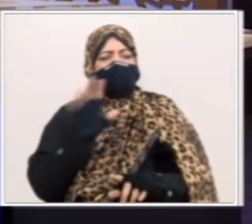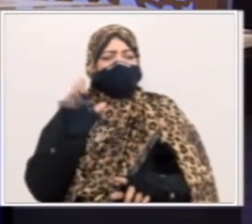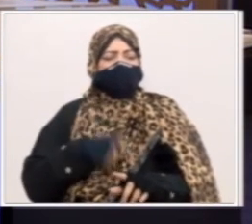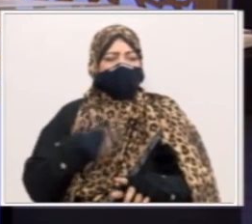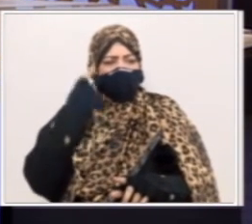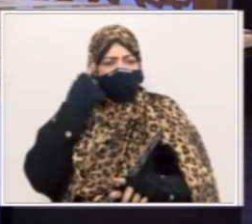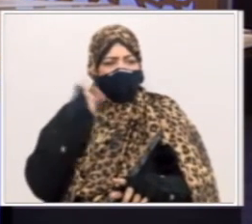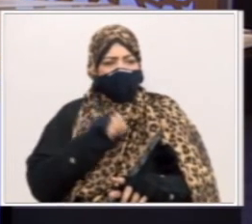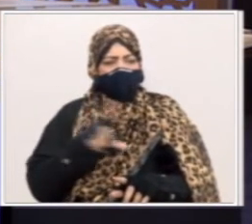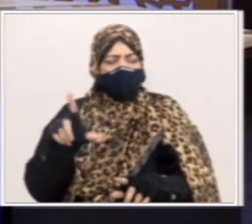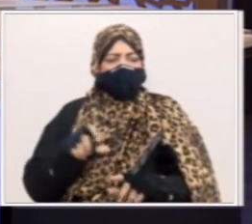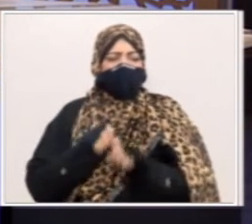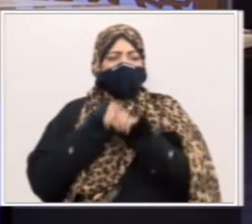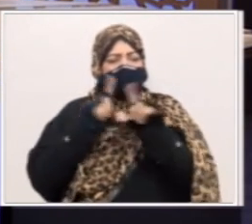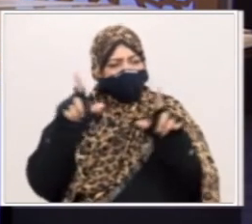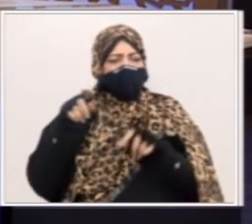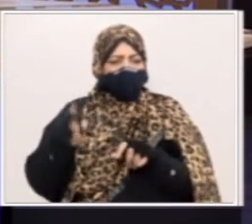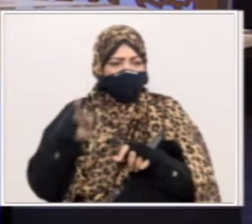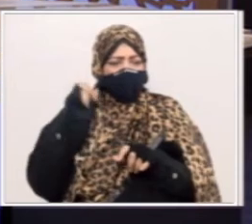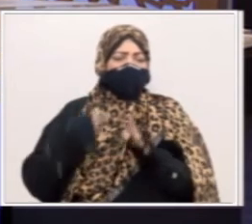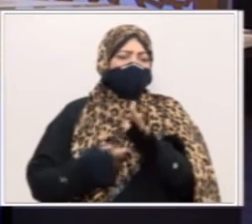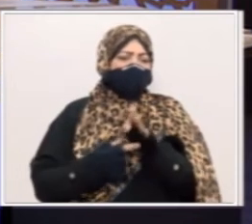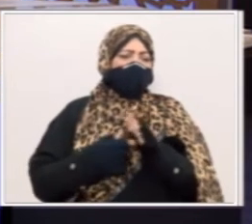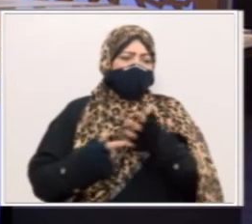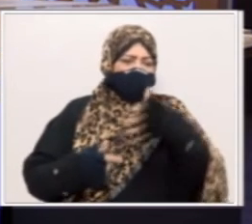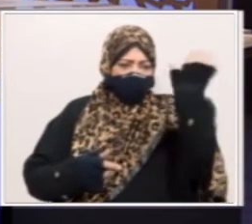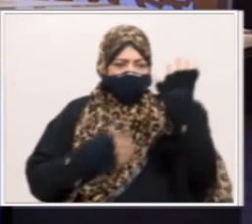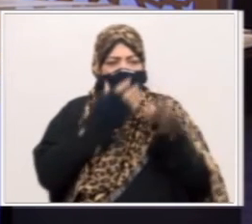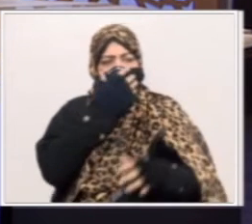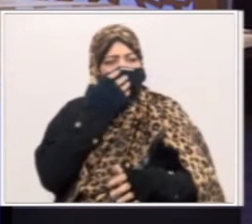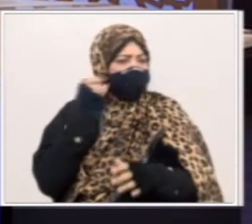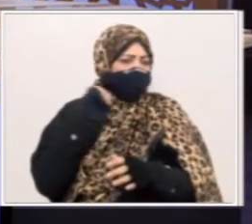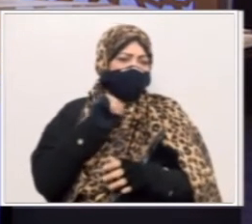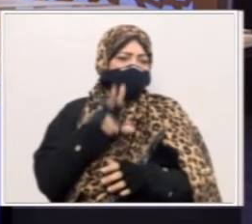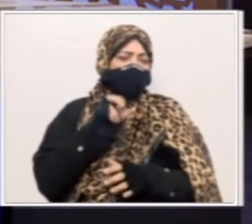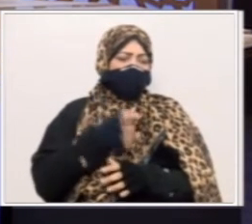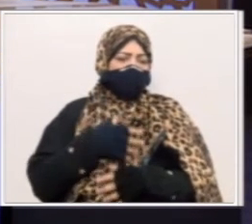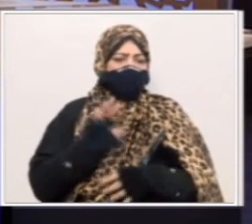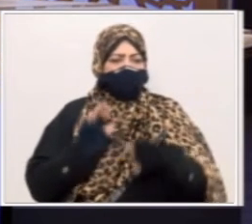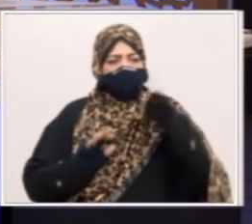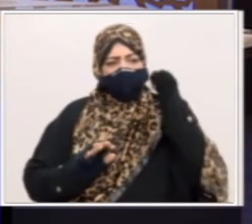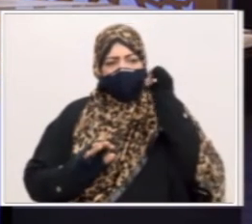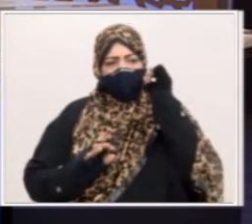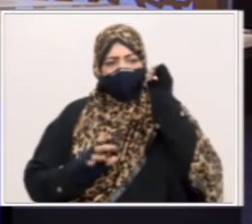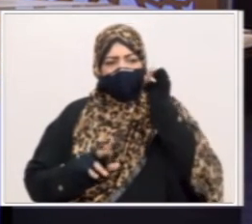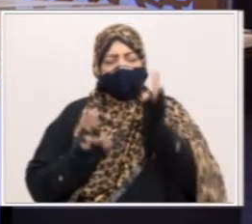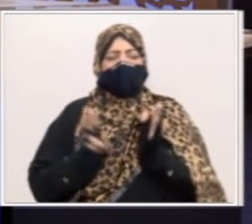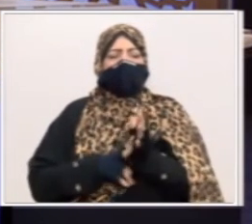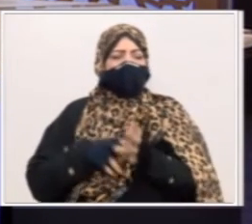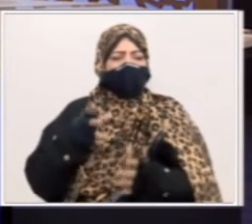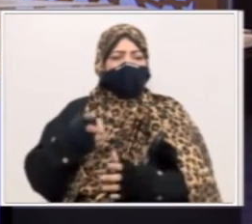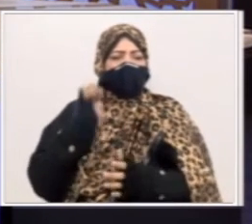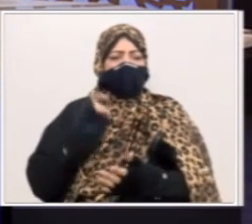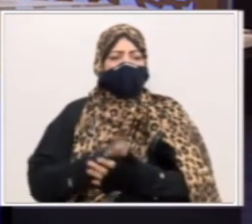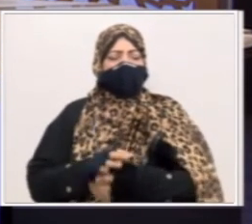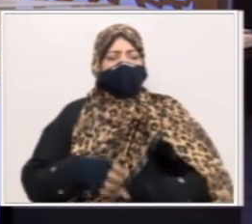التطوع. المهم أنا هذا ما أدري نبي ما فهمني واضح نعم. لكن بشوف ما أنا شركز معي، أنا الكلام هذا اللي قلت لك أنا اللي